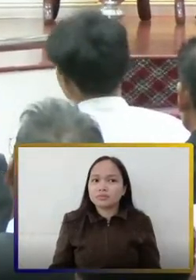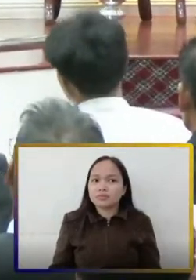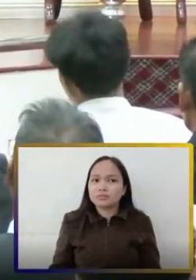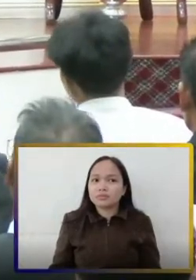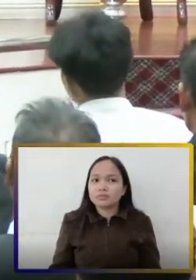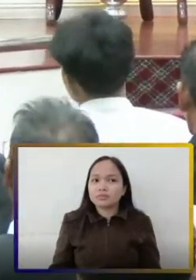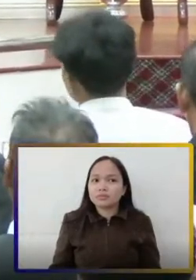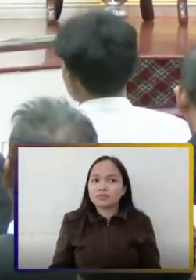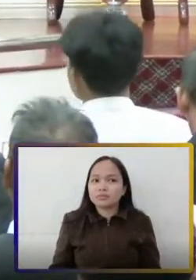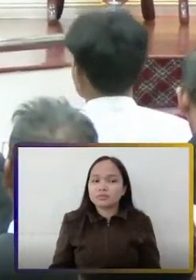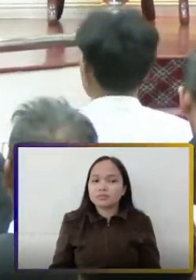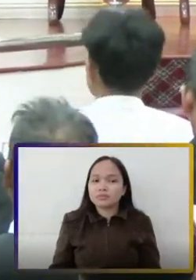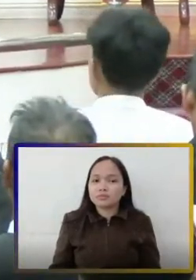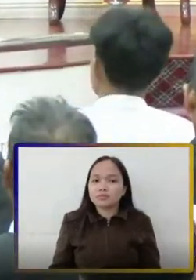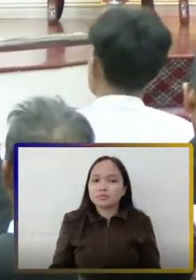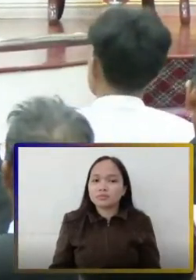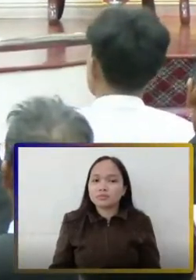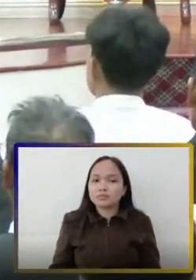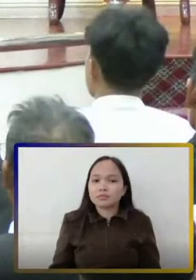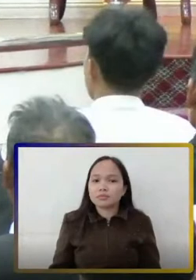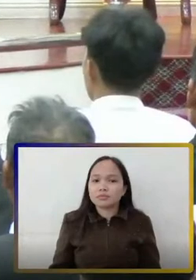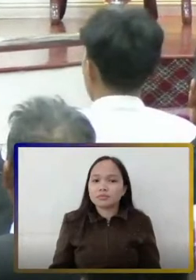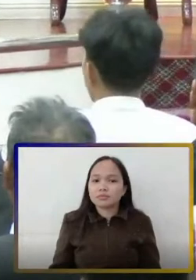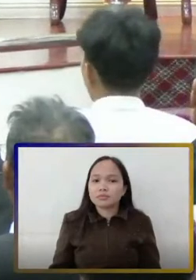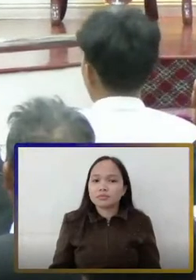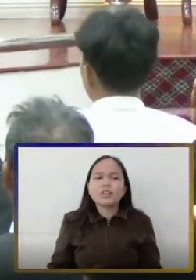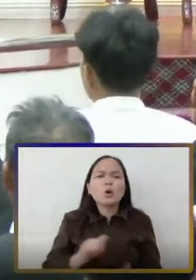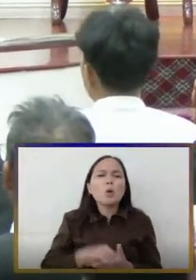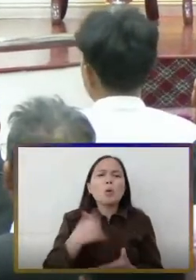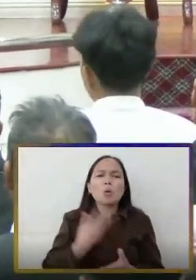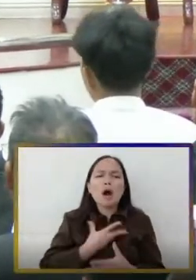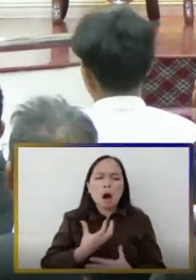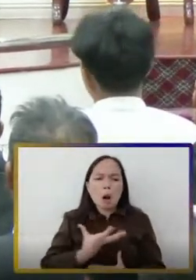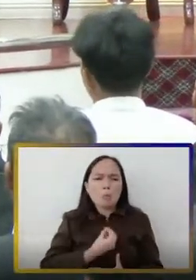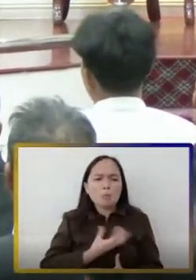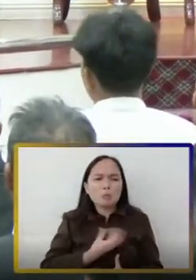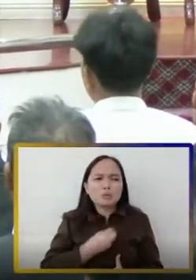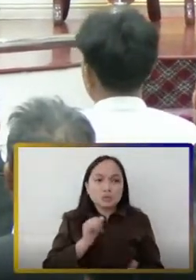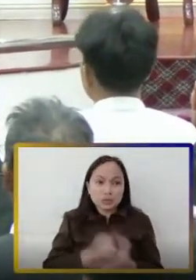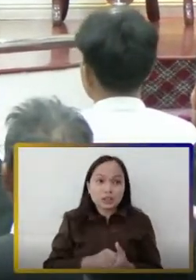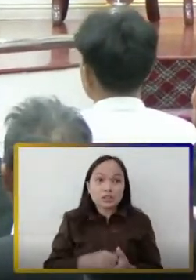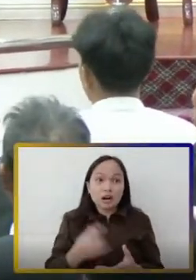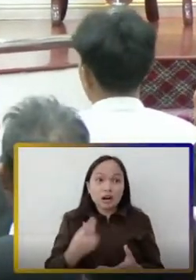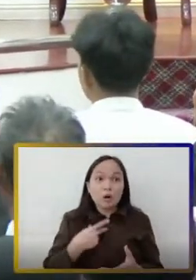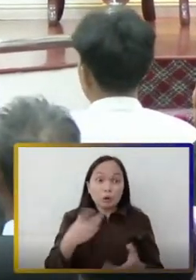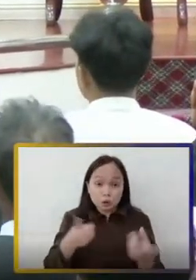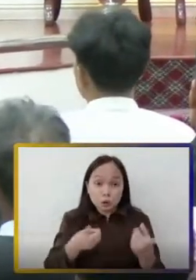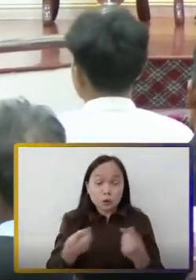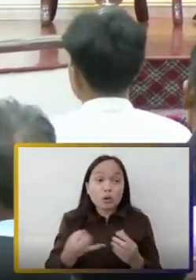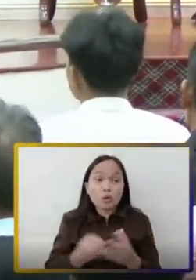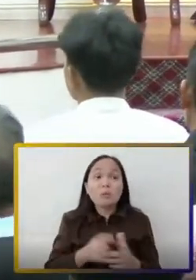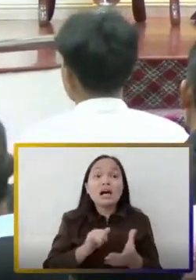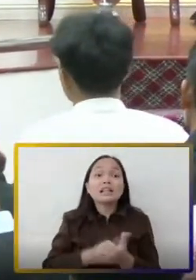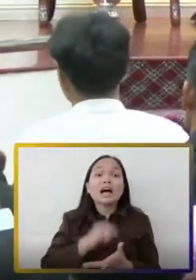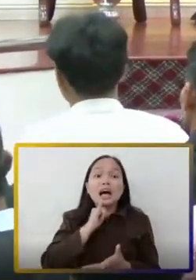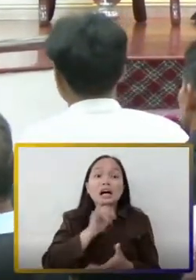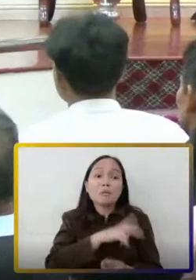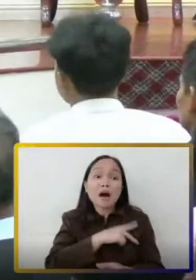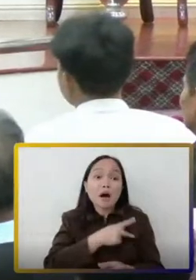Natatakot tayo kapatid na gawin yan, but that is the power of parenting.